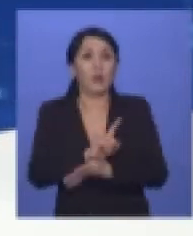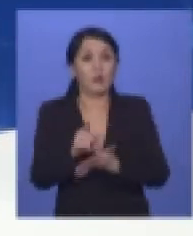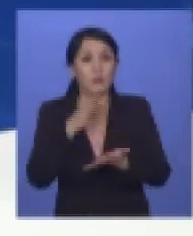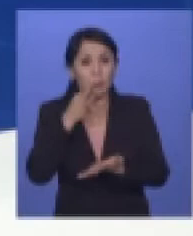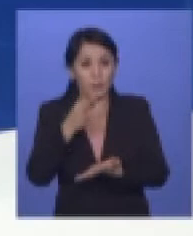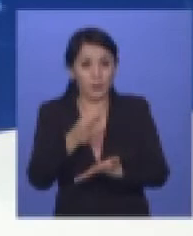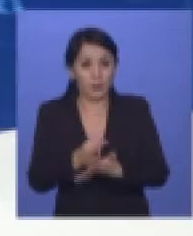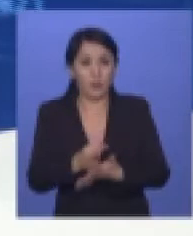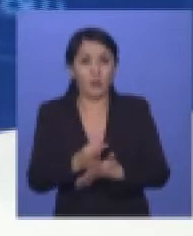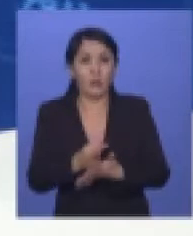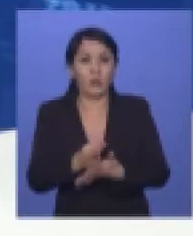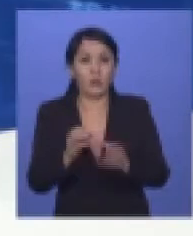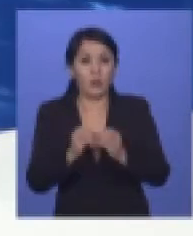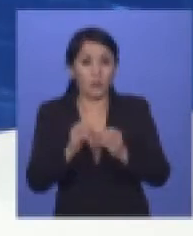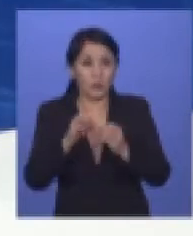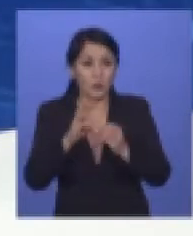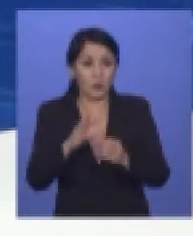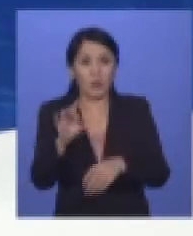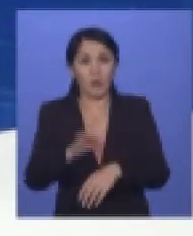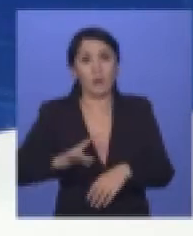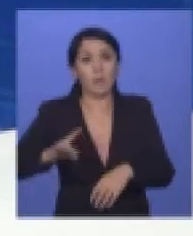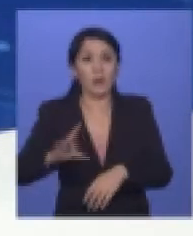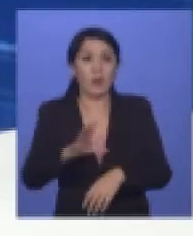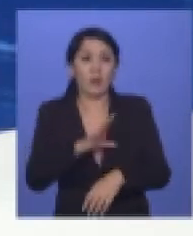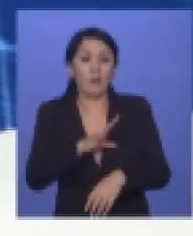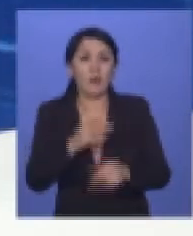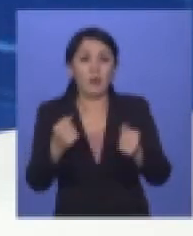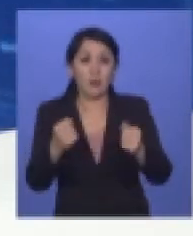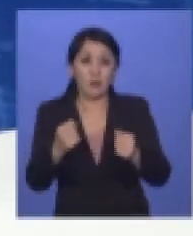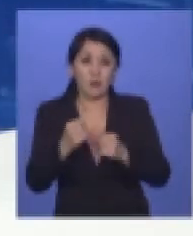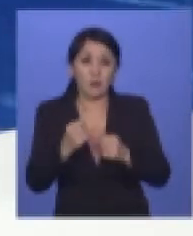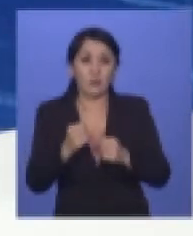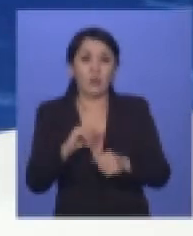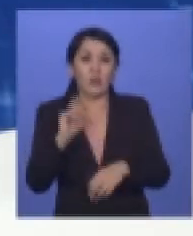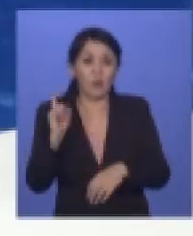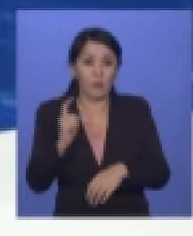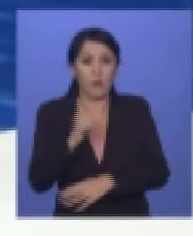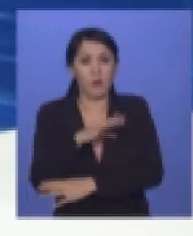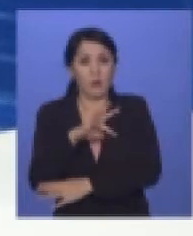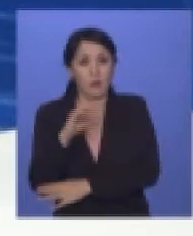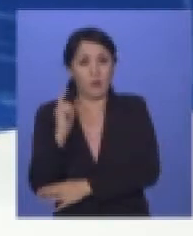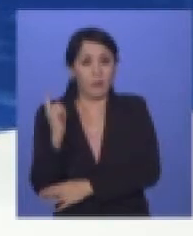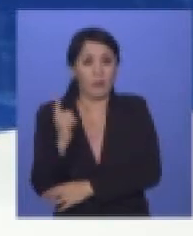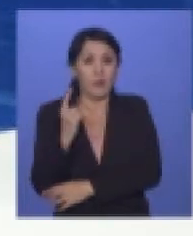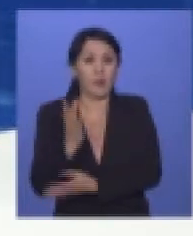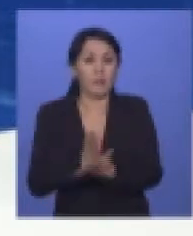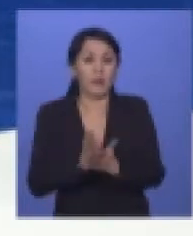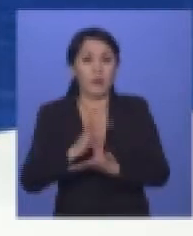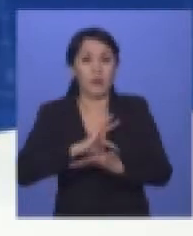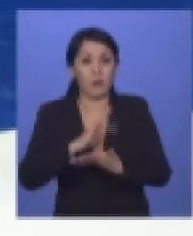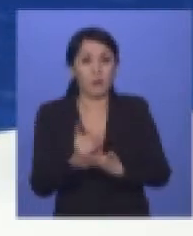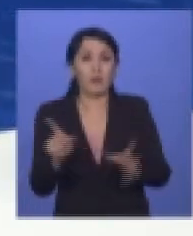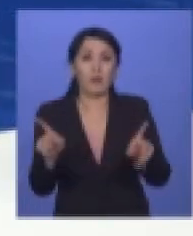сауалдарын жолдап жауап алды. 13-ші рет өткізіліп отырған іс-шарада спорт, агроөнеркәсіптік кешен, орман шаруашылығы сынды бағыттар